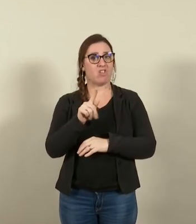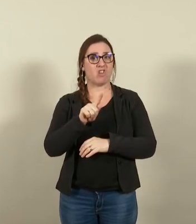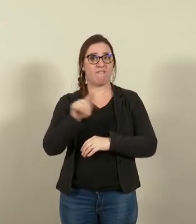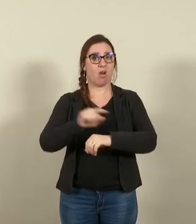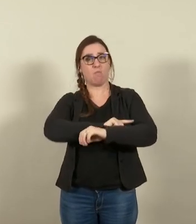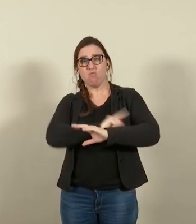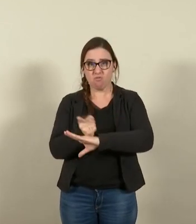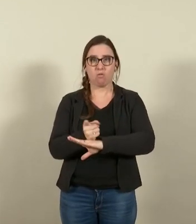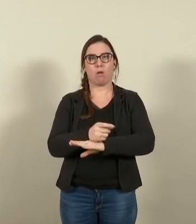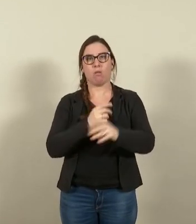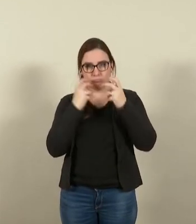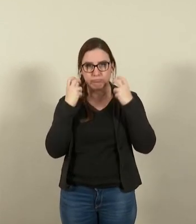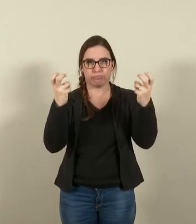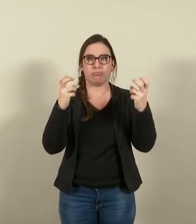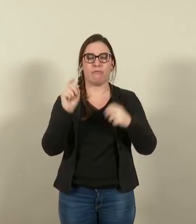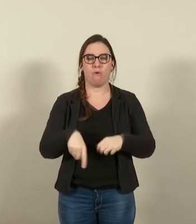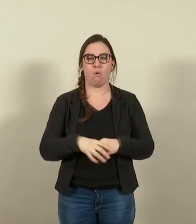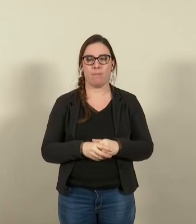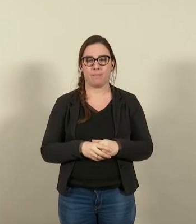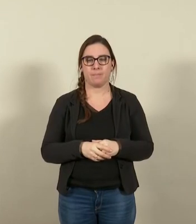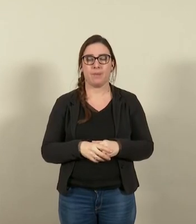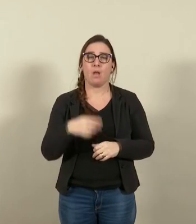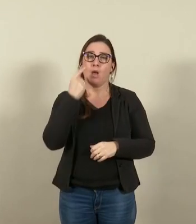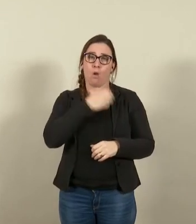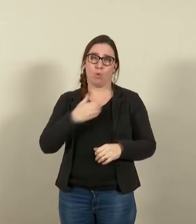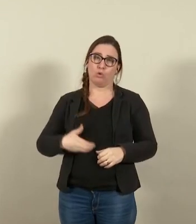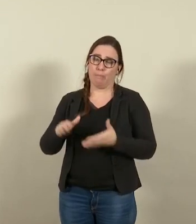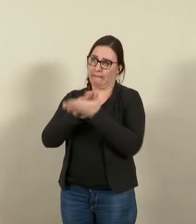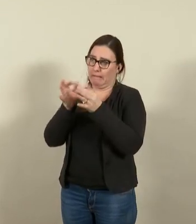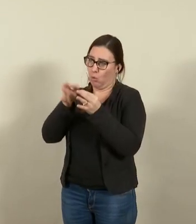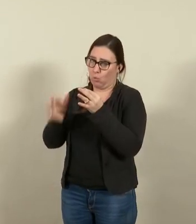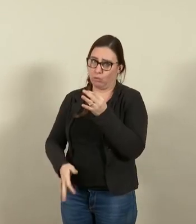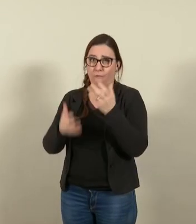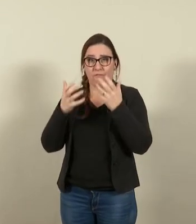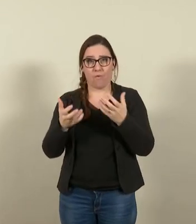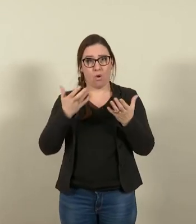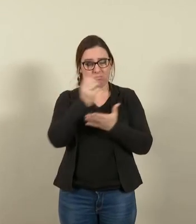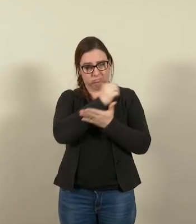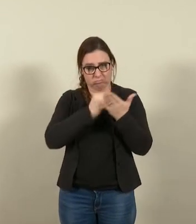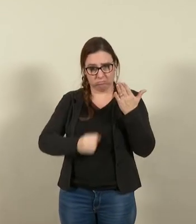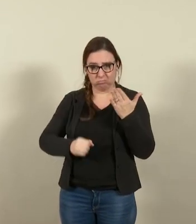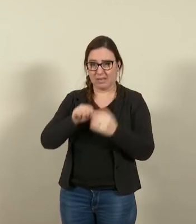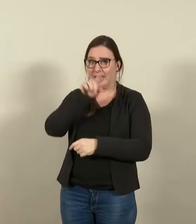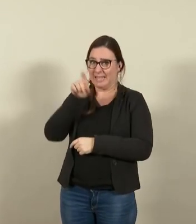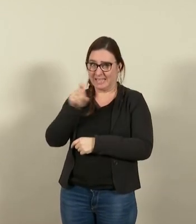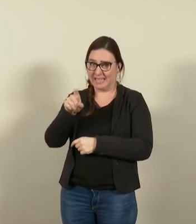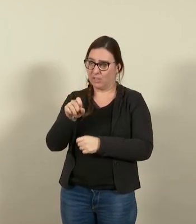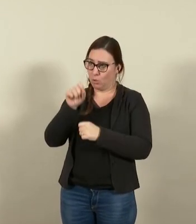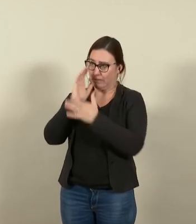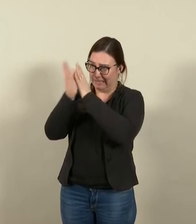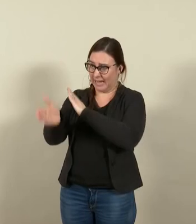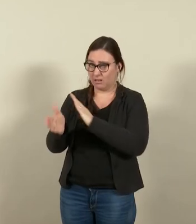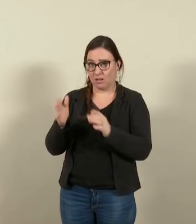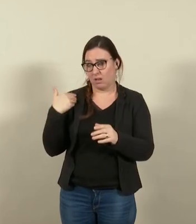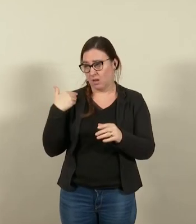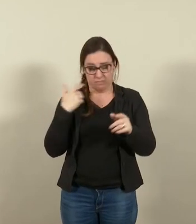renforcé enfin avant de conclure Monsieur le Maire nous avons souhaité donc déposer donc une question donc pour vous interroger mais j'en reviens